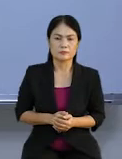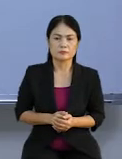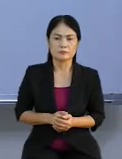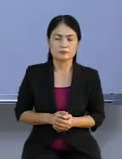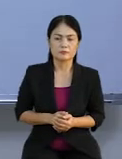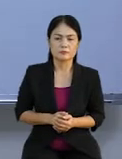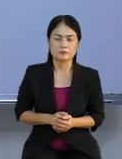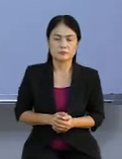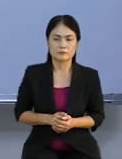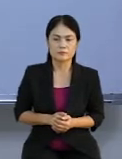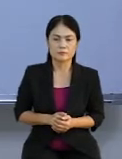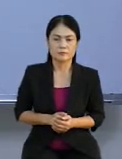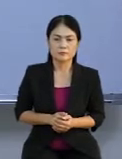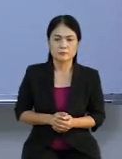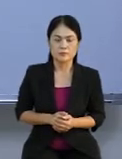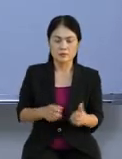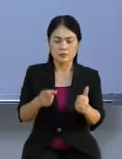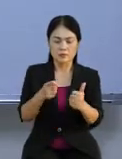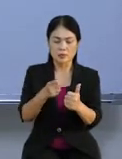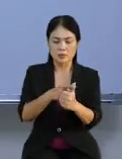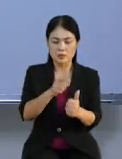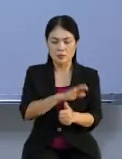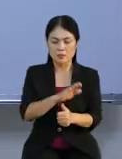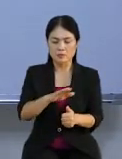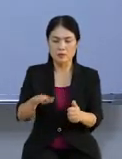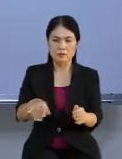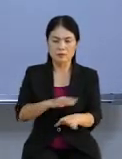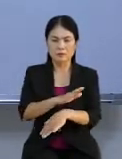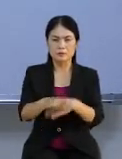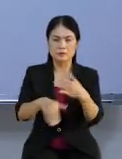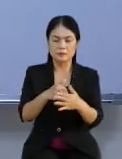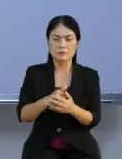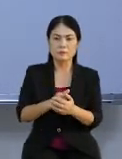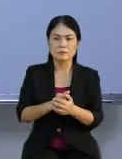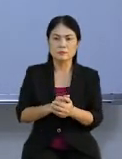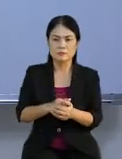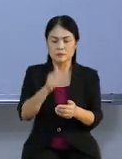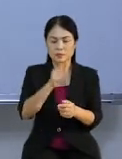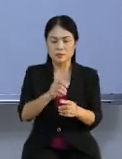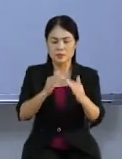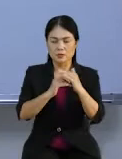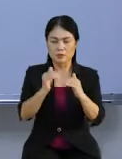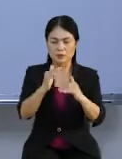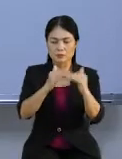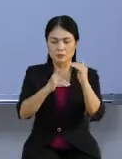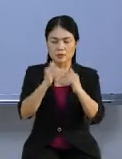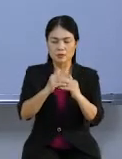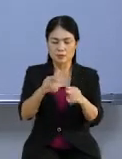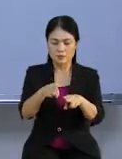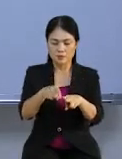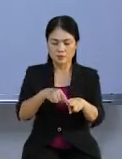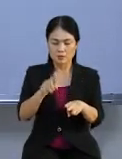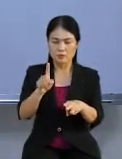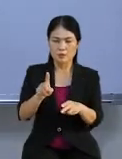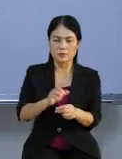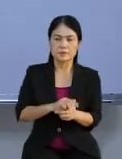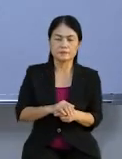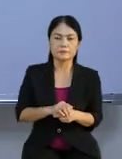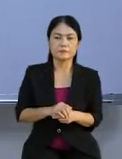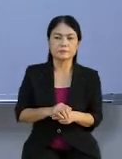ta, chăng đồng bông bộ bộ đó ở khnì á, cứ dương trai sáng bằng toát mùi, ba,